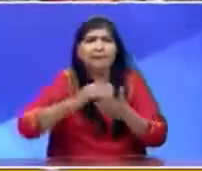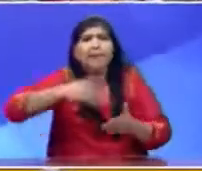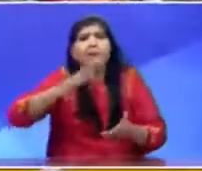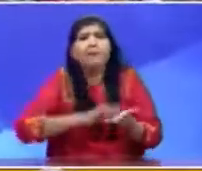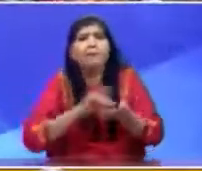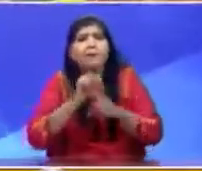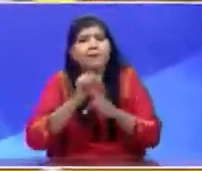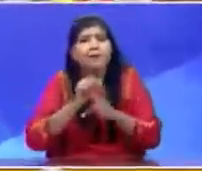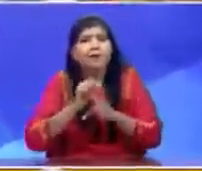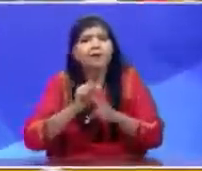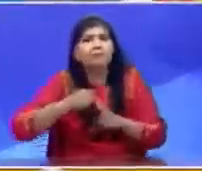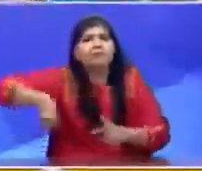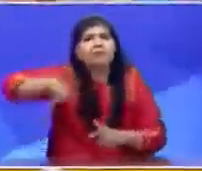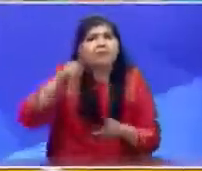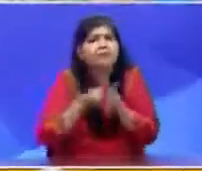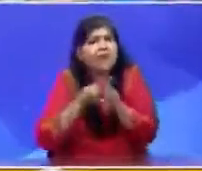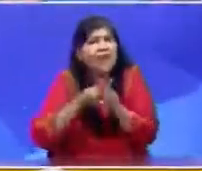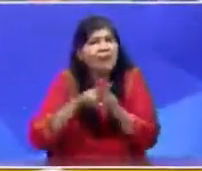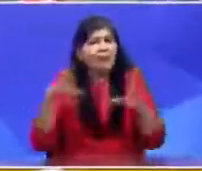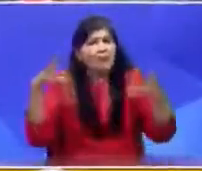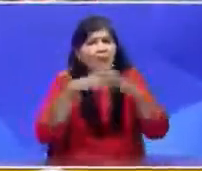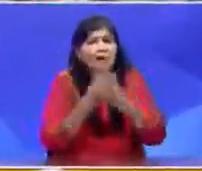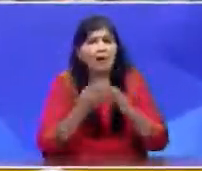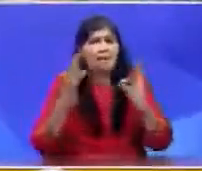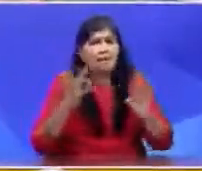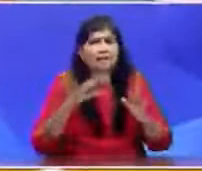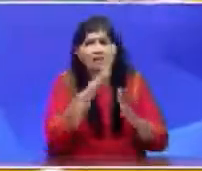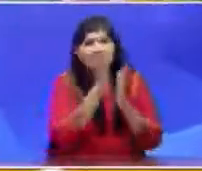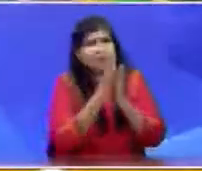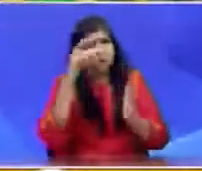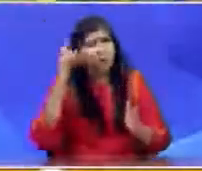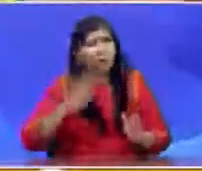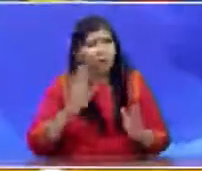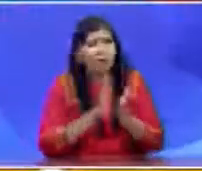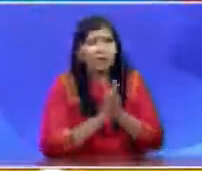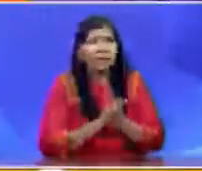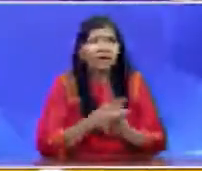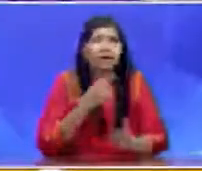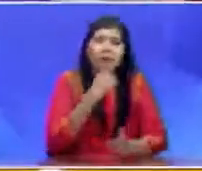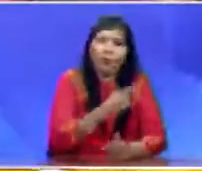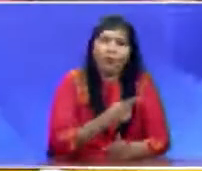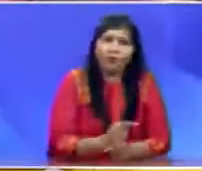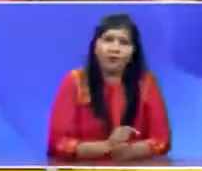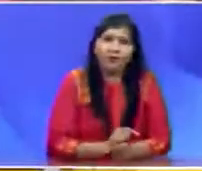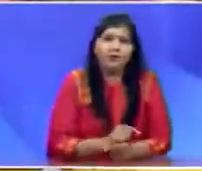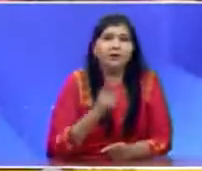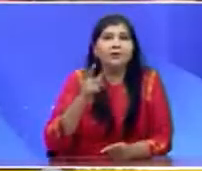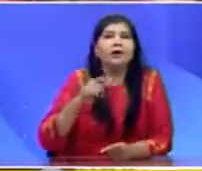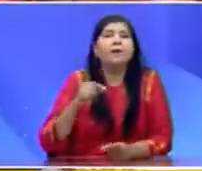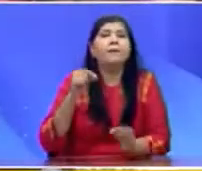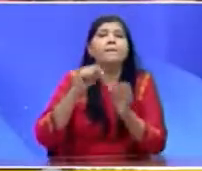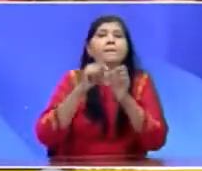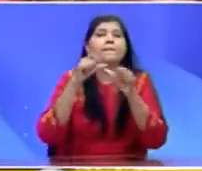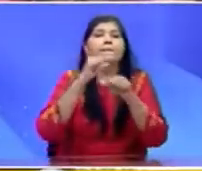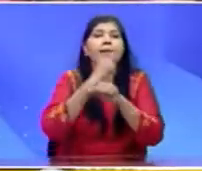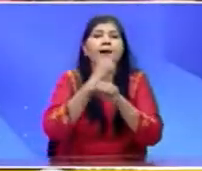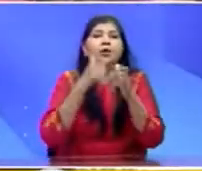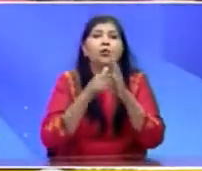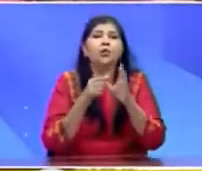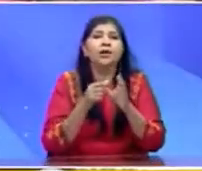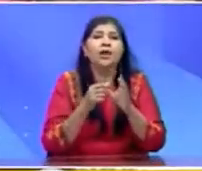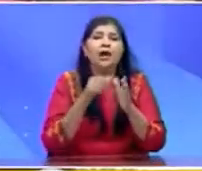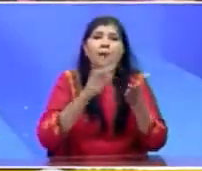का भगोरिया मेला भी खूब प्रसिद्ध है। कहते हैं कि भगोरिया मेले की